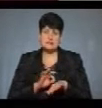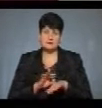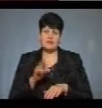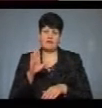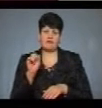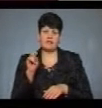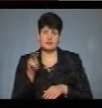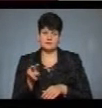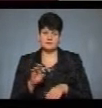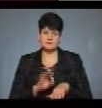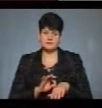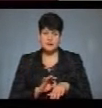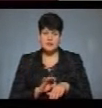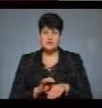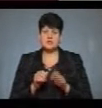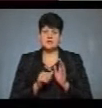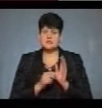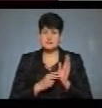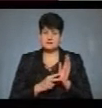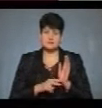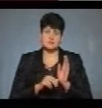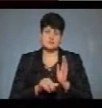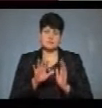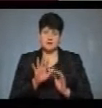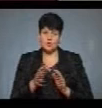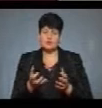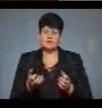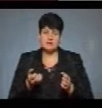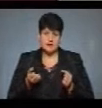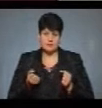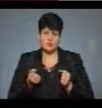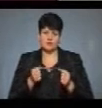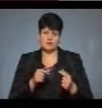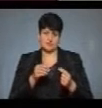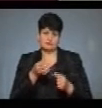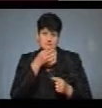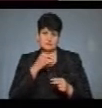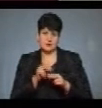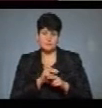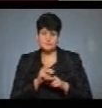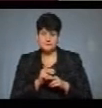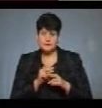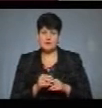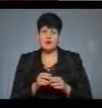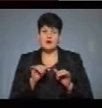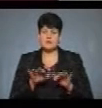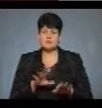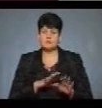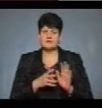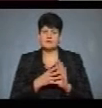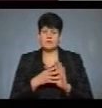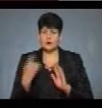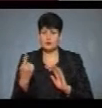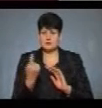ВІЛ-СНІД. 465 ВІЛ-позитивних отримують антиретровірусну терапію. Акція відбулася у 9 областях України,